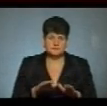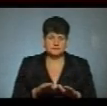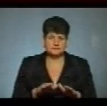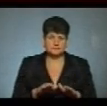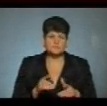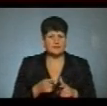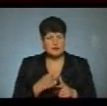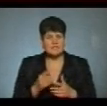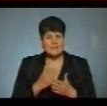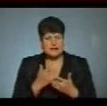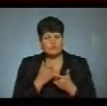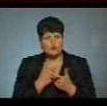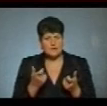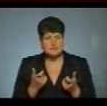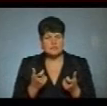така інформація,